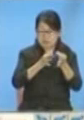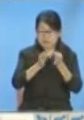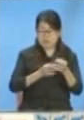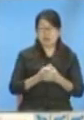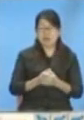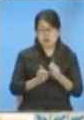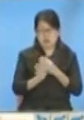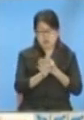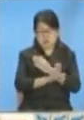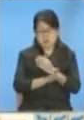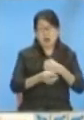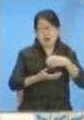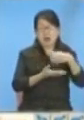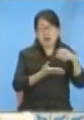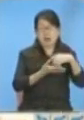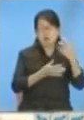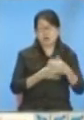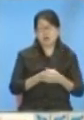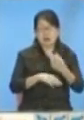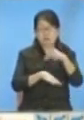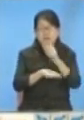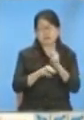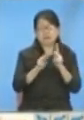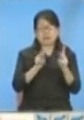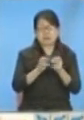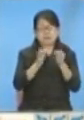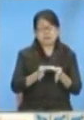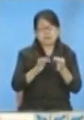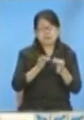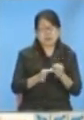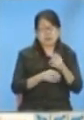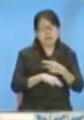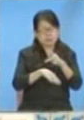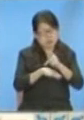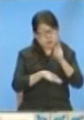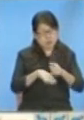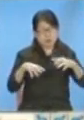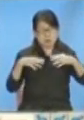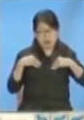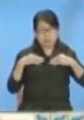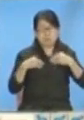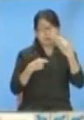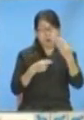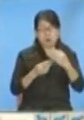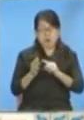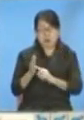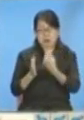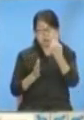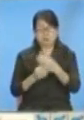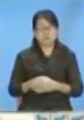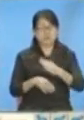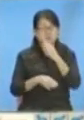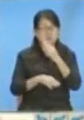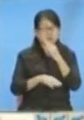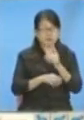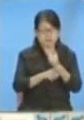ว่าการวินิจฉัยของท่านประธานนั้นจริงๆแล้วท่านประธานต้องยอมรับนะครับว่าในจุดเริ่มต้นถ้าเป็นไปตามที่ท่าน